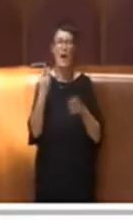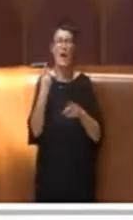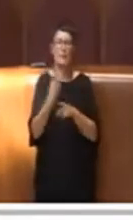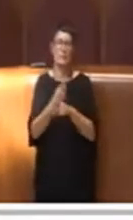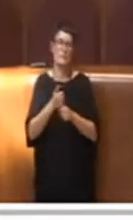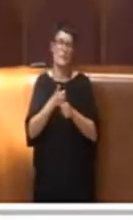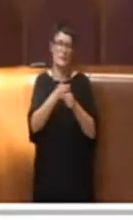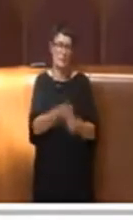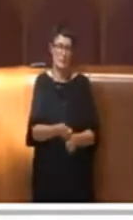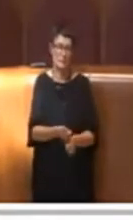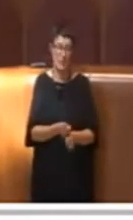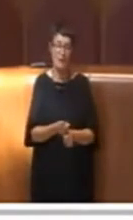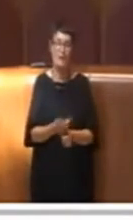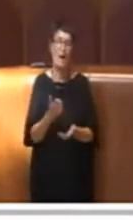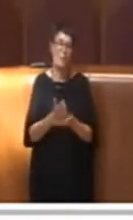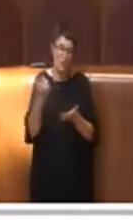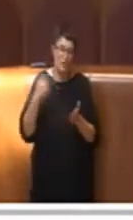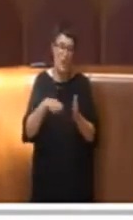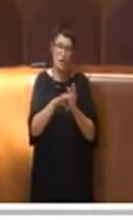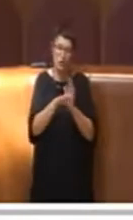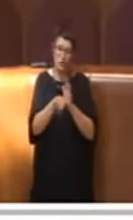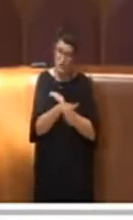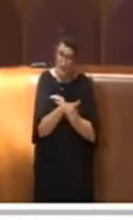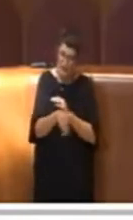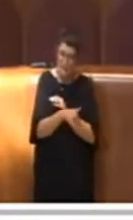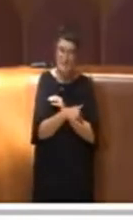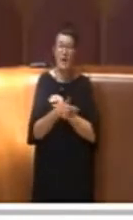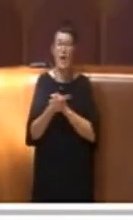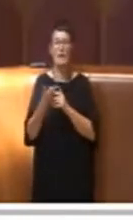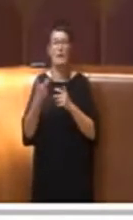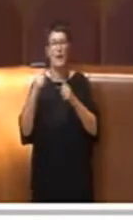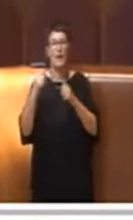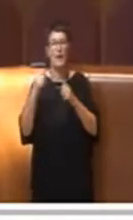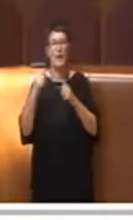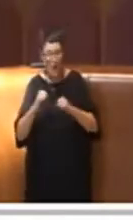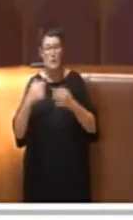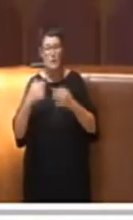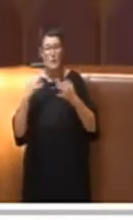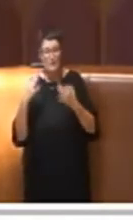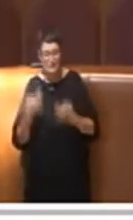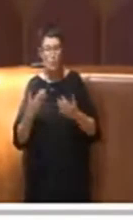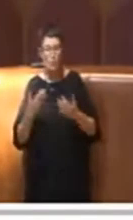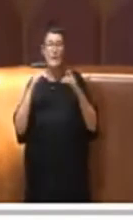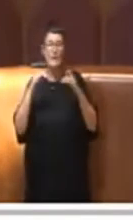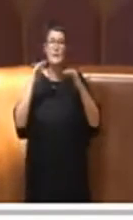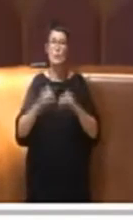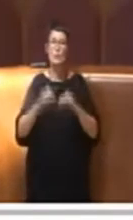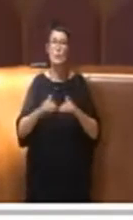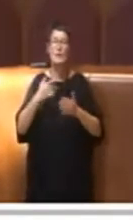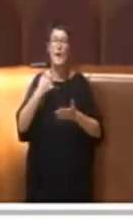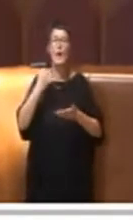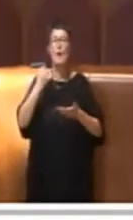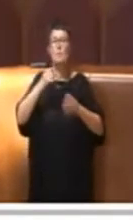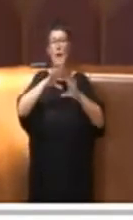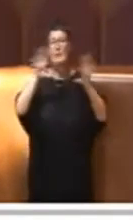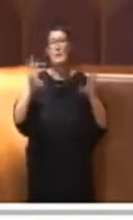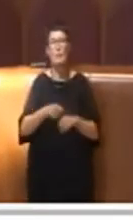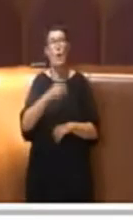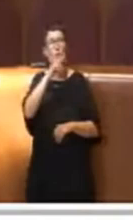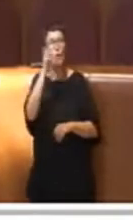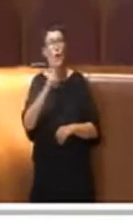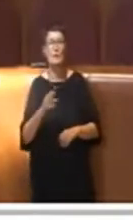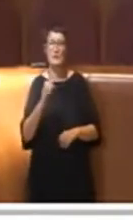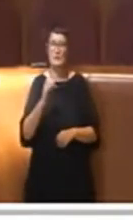L'importante è il codice della strada, la salute, la sicurezza e la tutela del patrimonio artistico-culturale, al di là